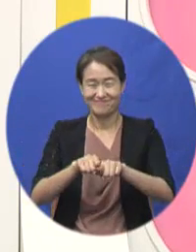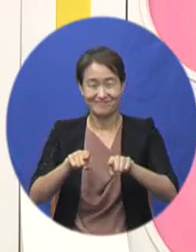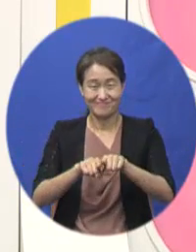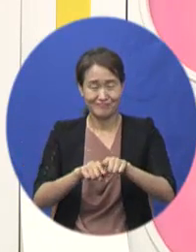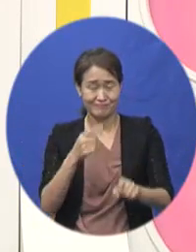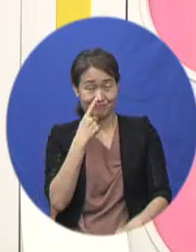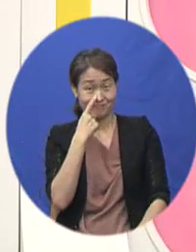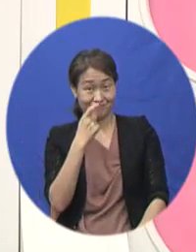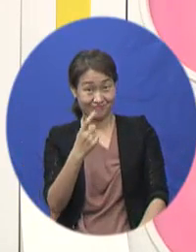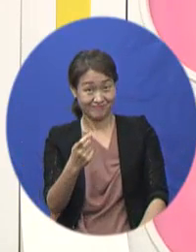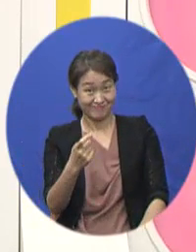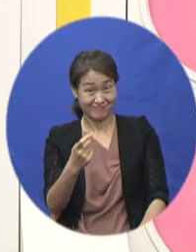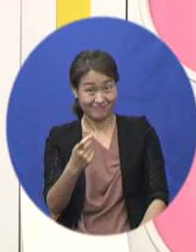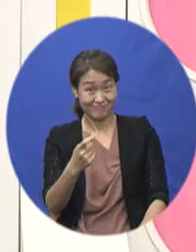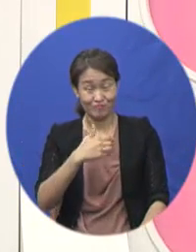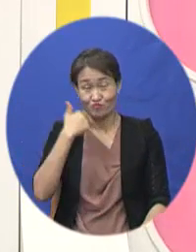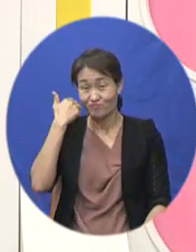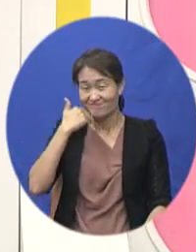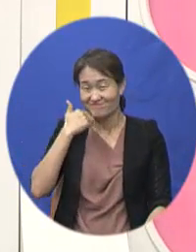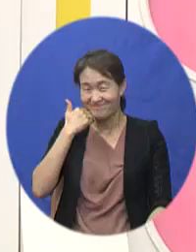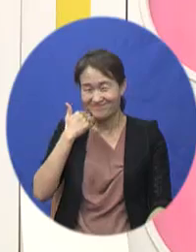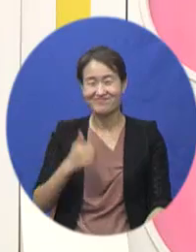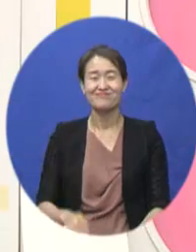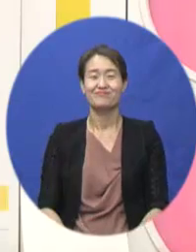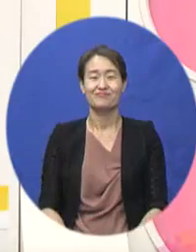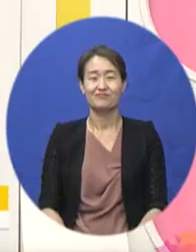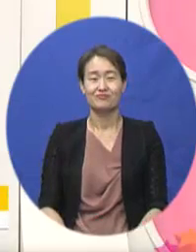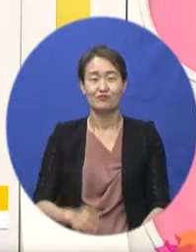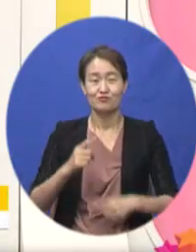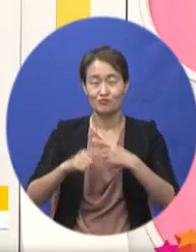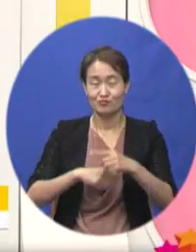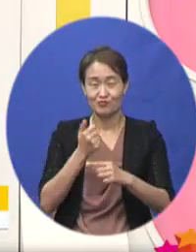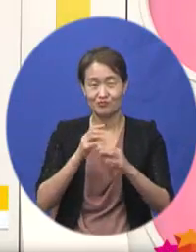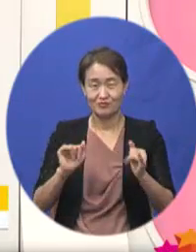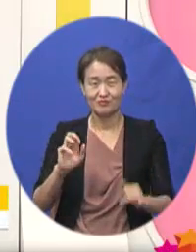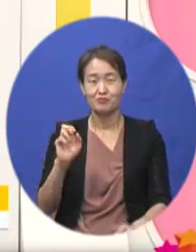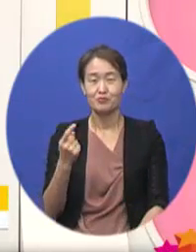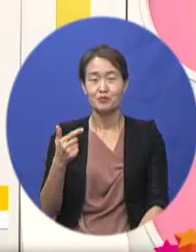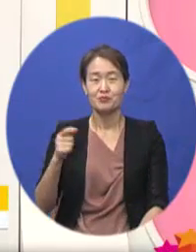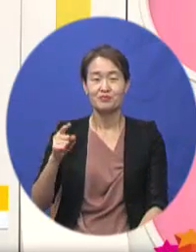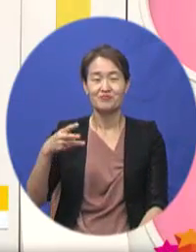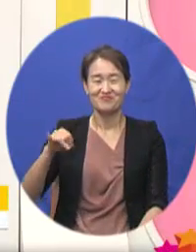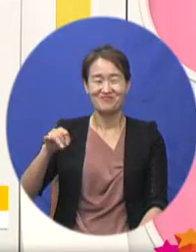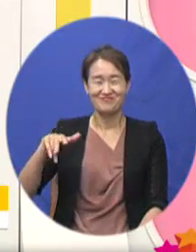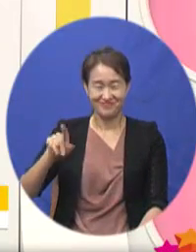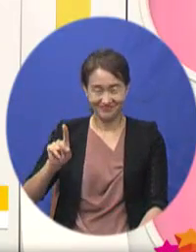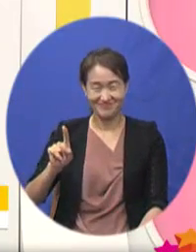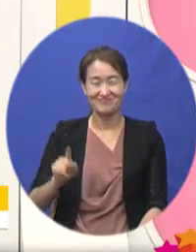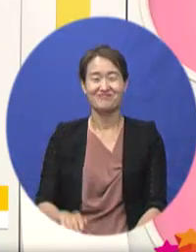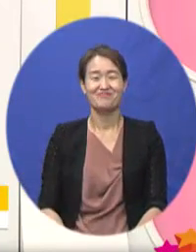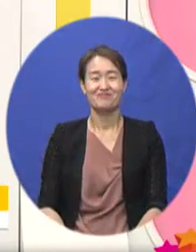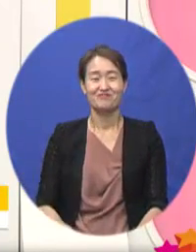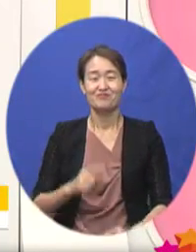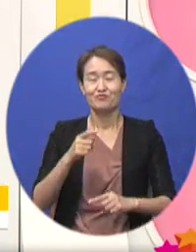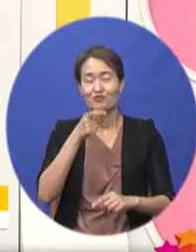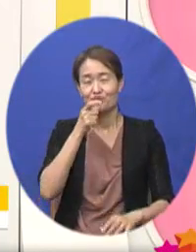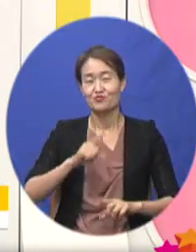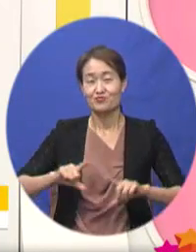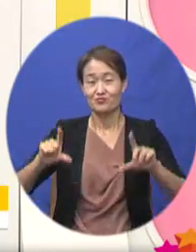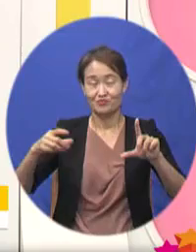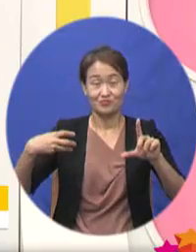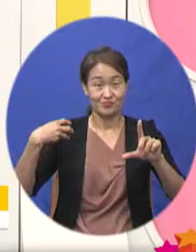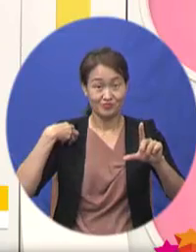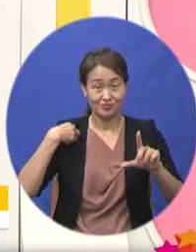해주실 멋진 분이 계시죠? 그렇습니다. 수학의 모나리자. 모나리자. 네, 다수 수요일을